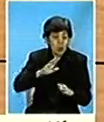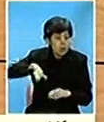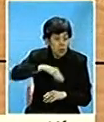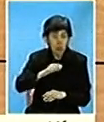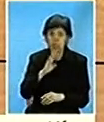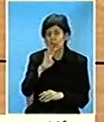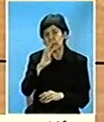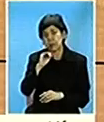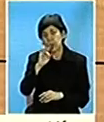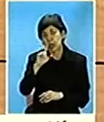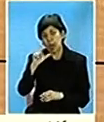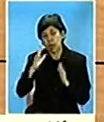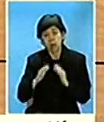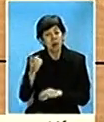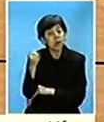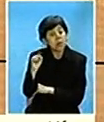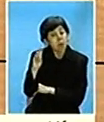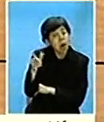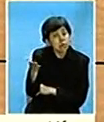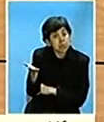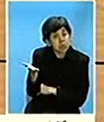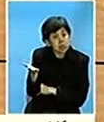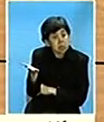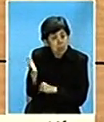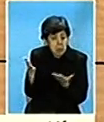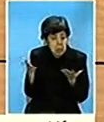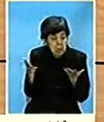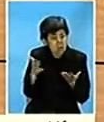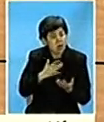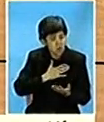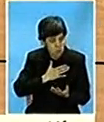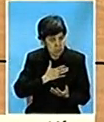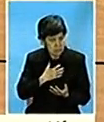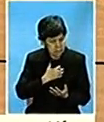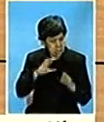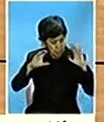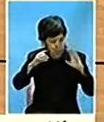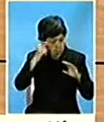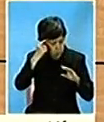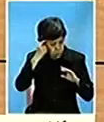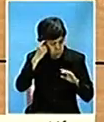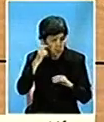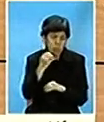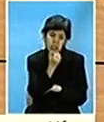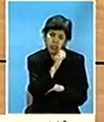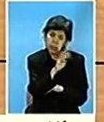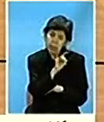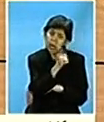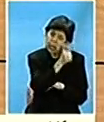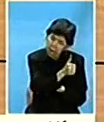น16ล้านคนที่เหลือไม่ได้ส่วนนี้นะครับเพราะฉะนั้นผมอยากจะให้รัฐบาลช่วยพิจารณาแล้วก็ตั้ง